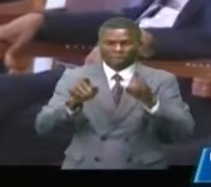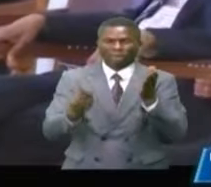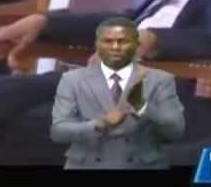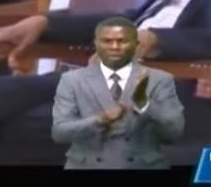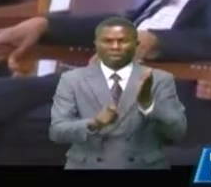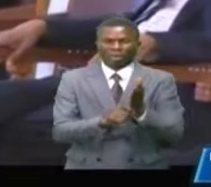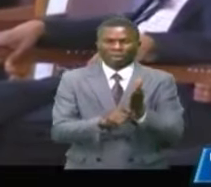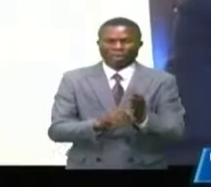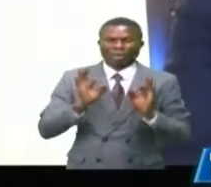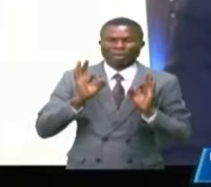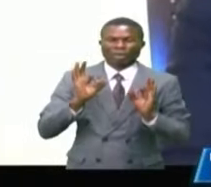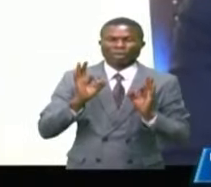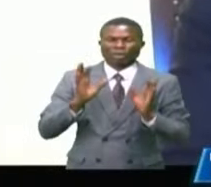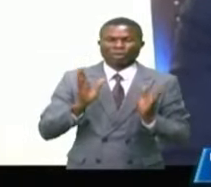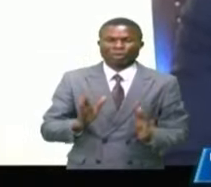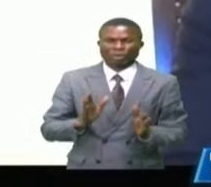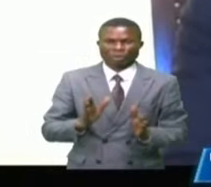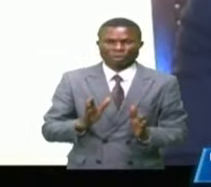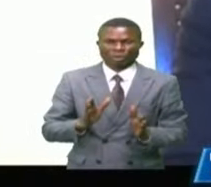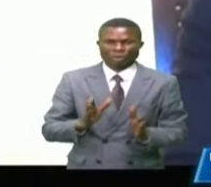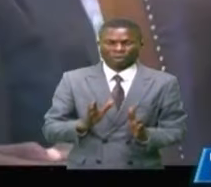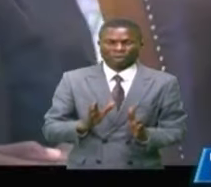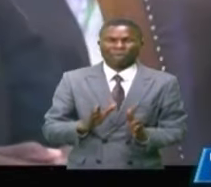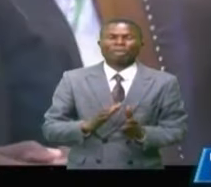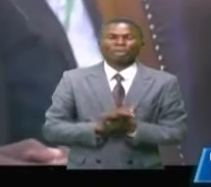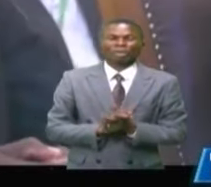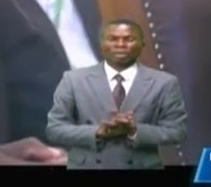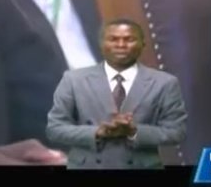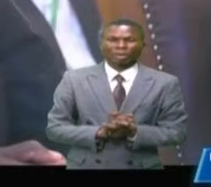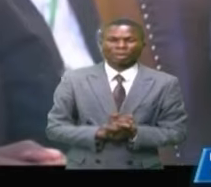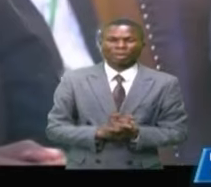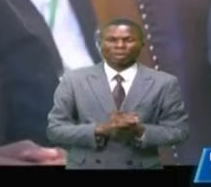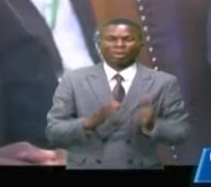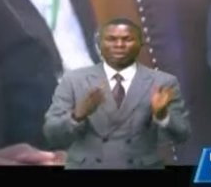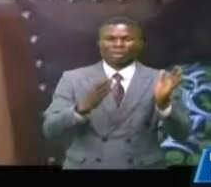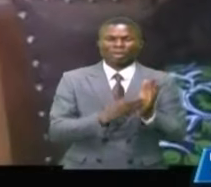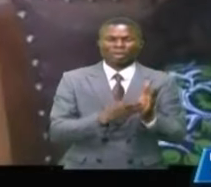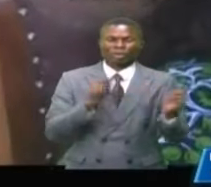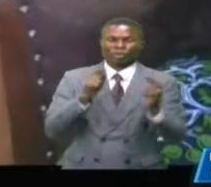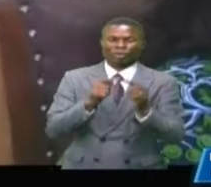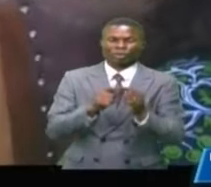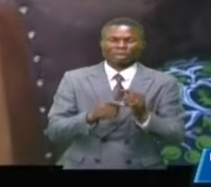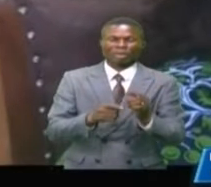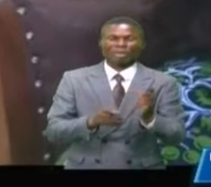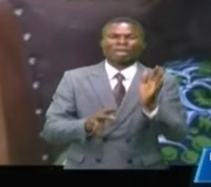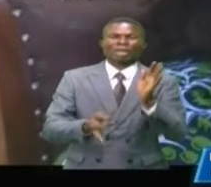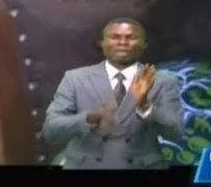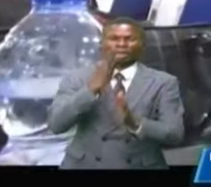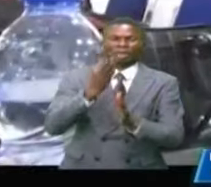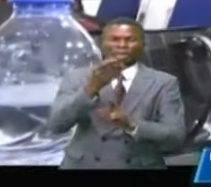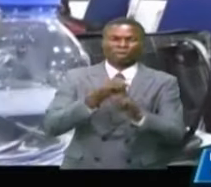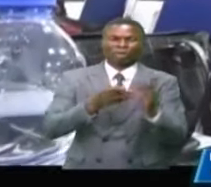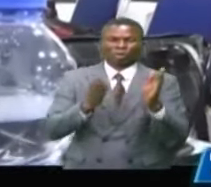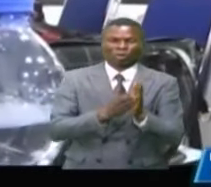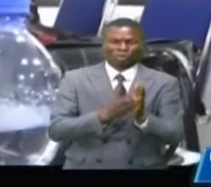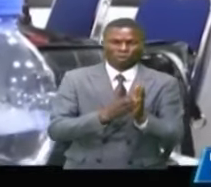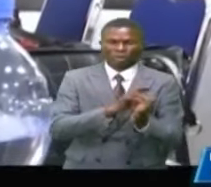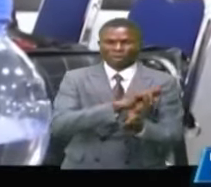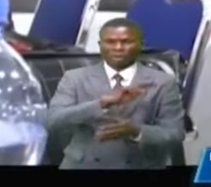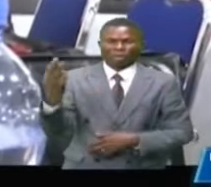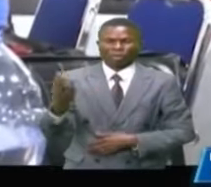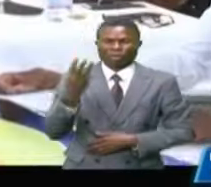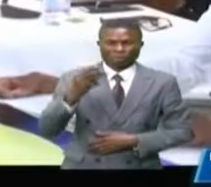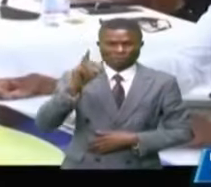et l'innovation, FACESTI en sigle, tenu du 9 au 13 octobre 2023 à l'Université de